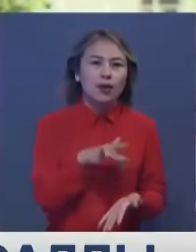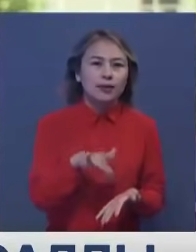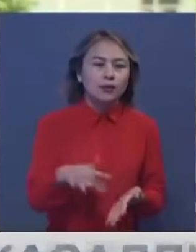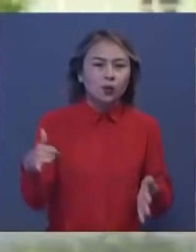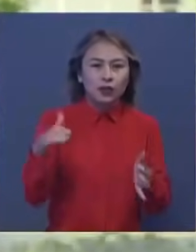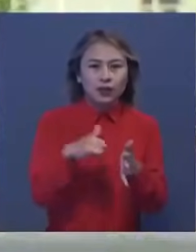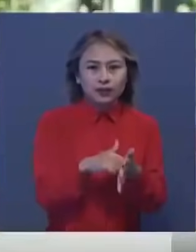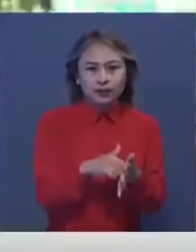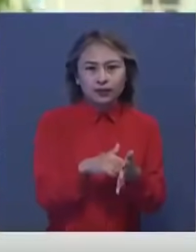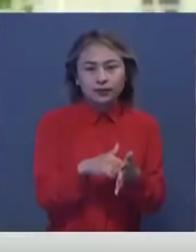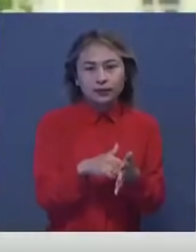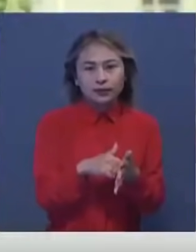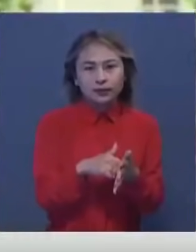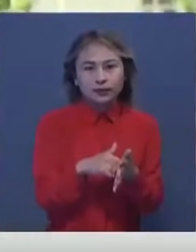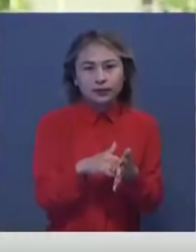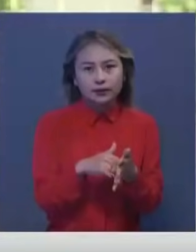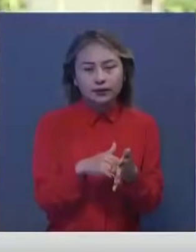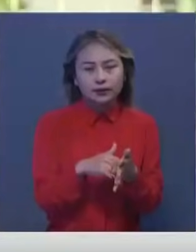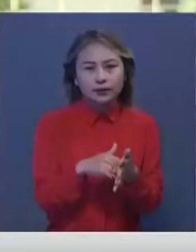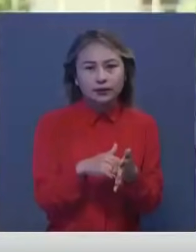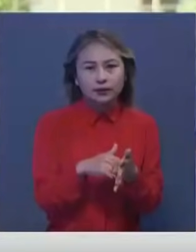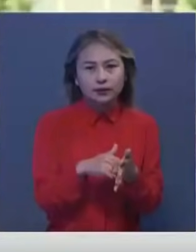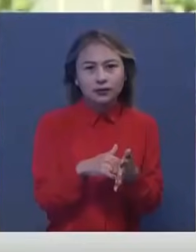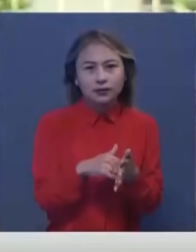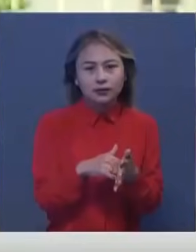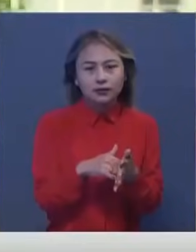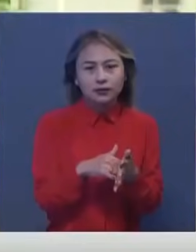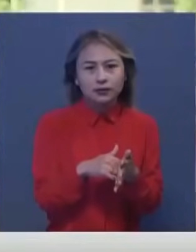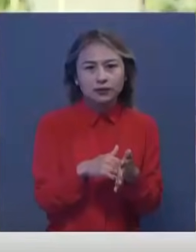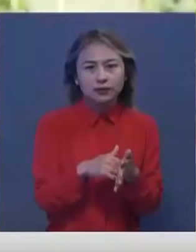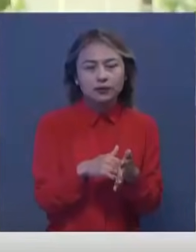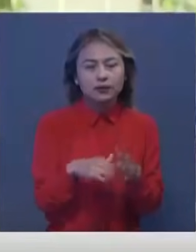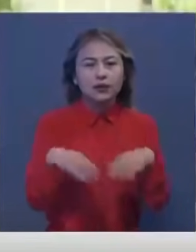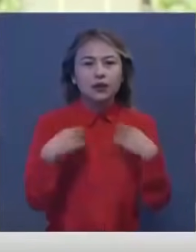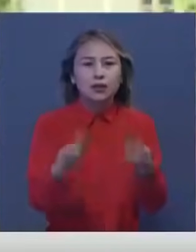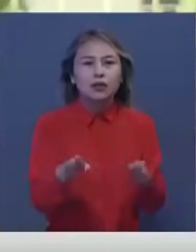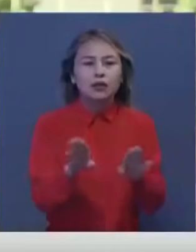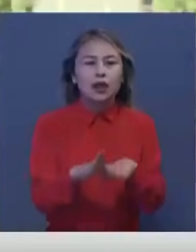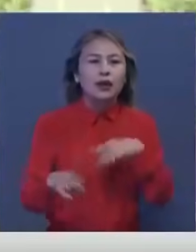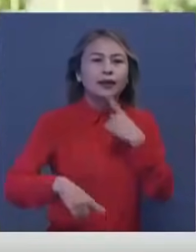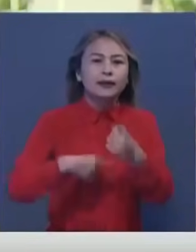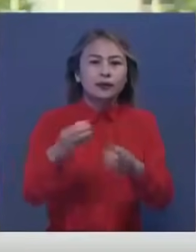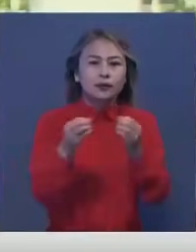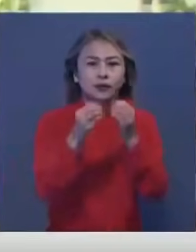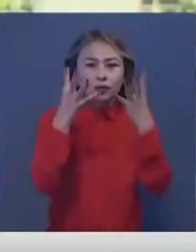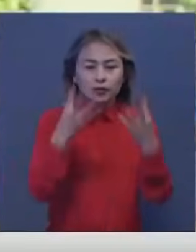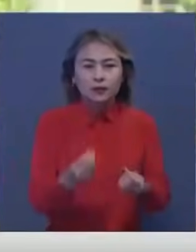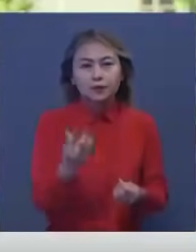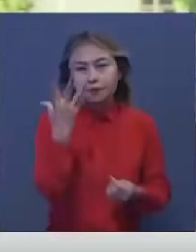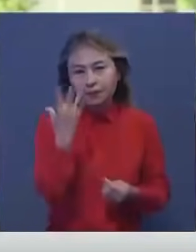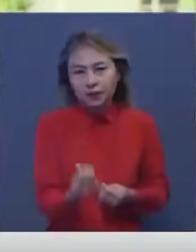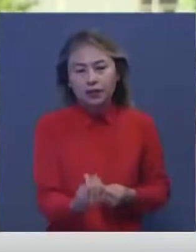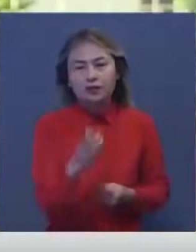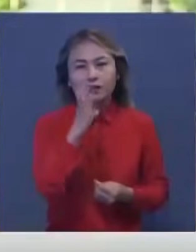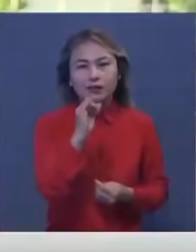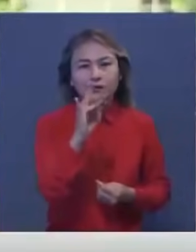орналасқан жағы жақын аудандарды жабамыз да Сырдария ауданына береміз. Келесі 10 күндікте, 5 күндікте